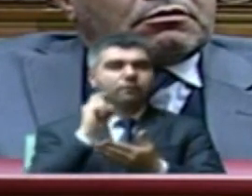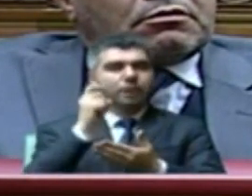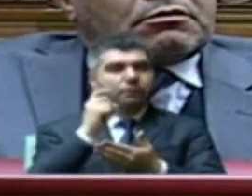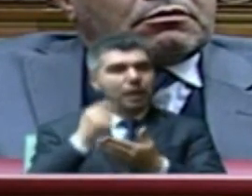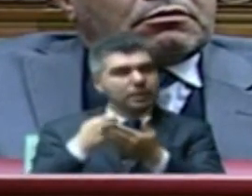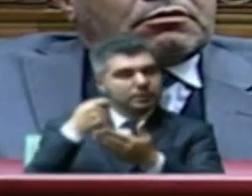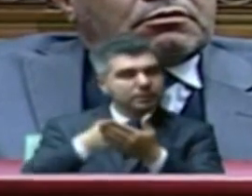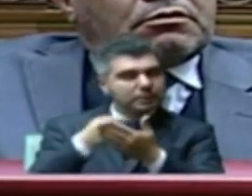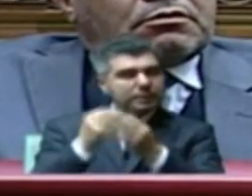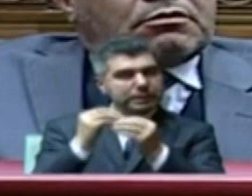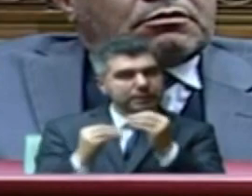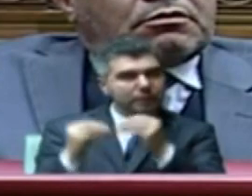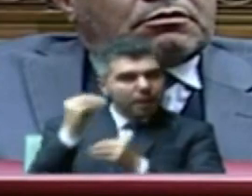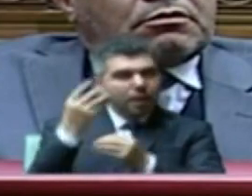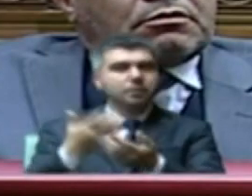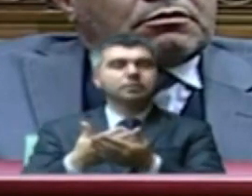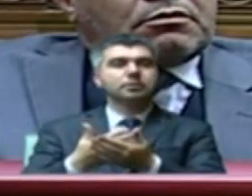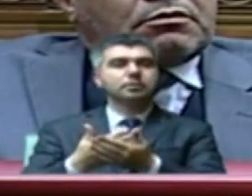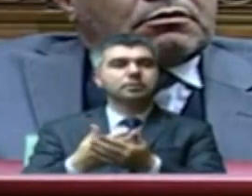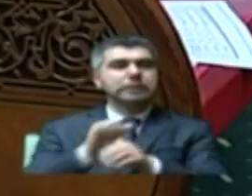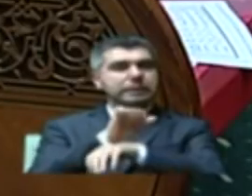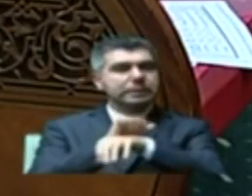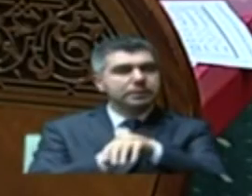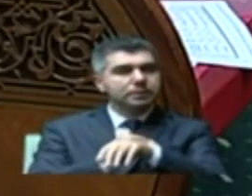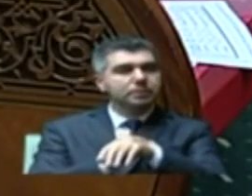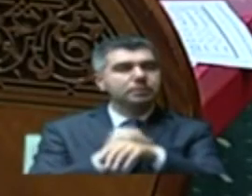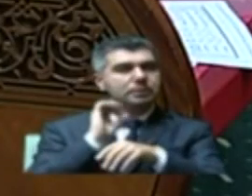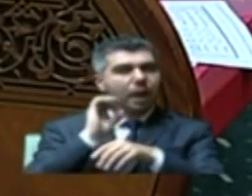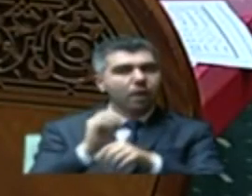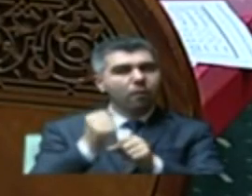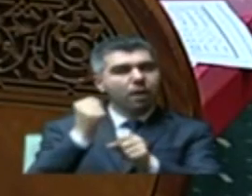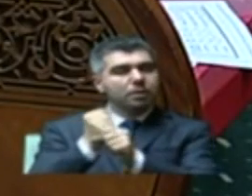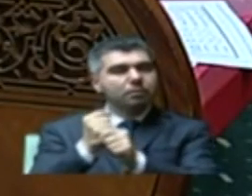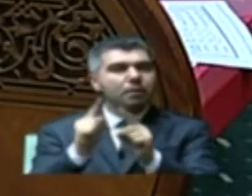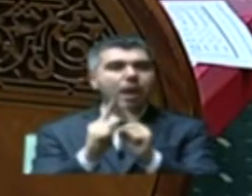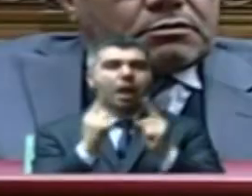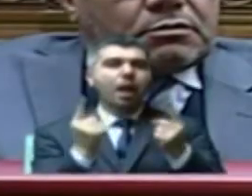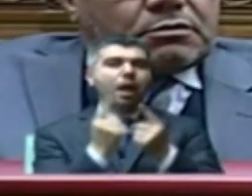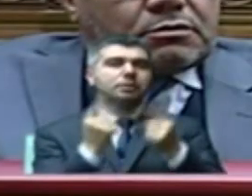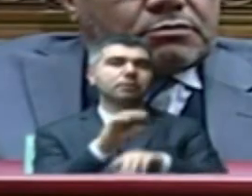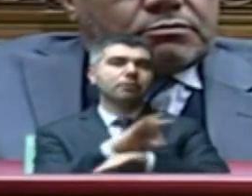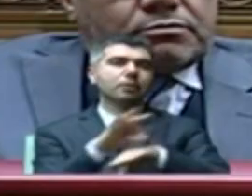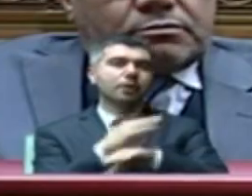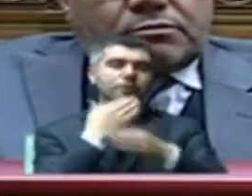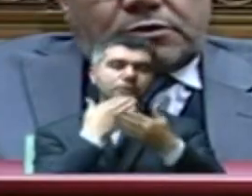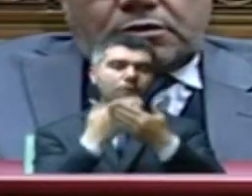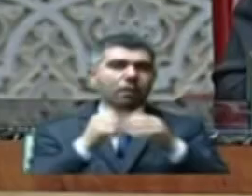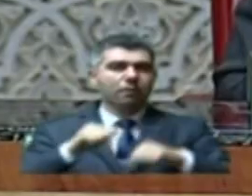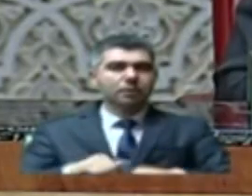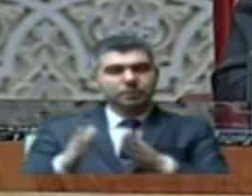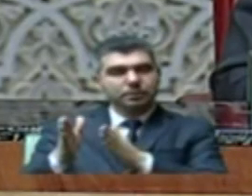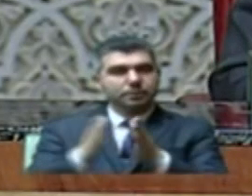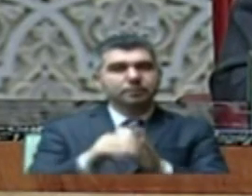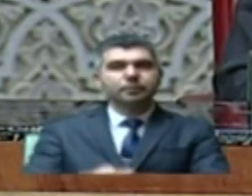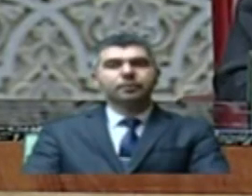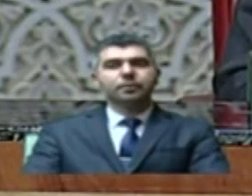الجانب المادي، تحسين الخدمات الاجتماعية لكي يقوموا بالأدوار ديالهم في جو سليم. وشكرا سيدة الوزيرة. شكرا سيد المستشار، لك كلمة